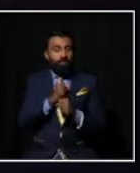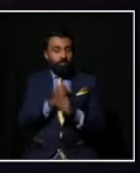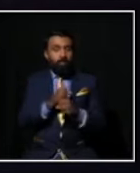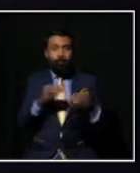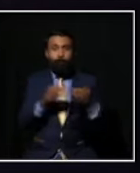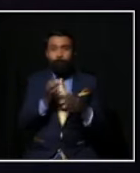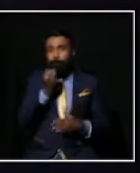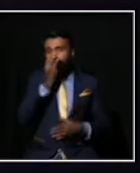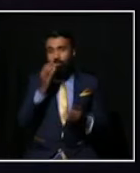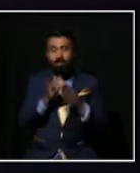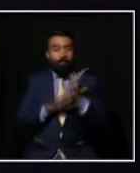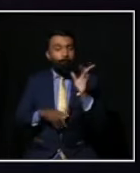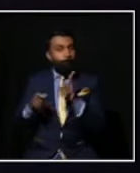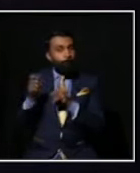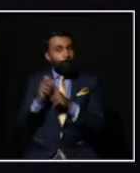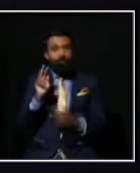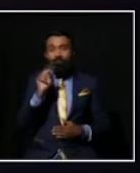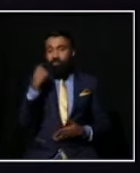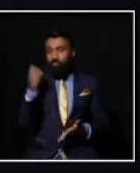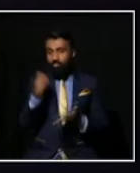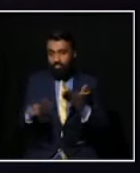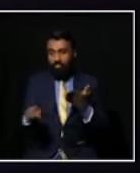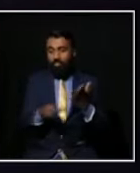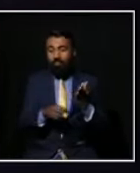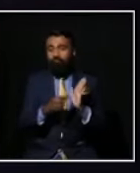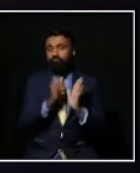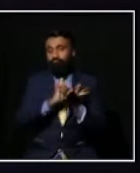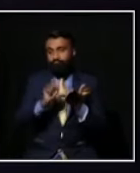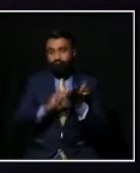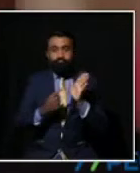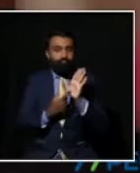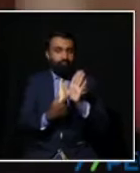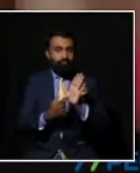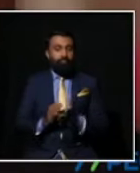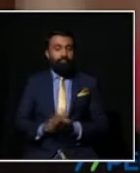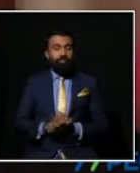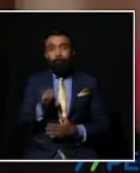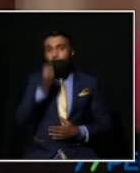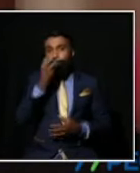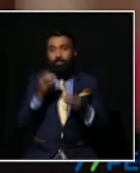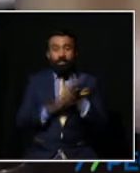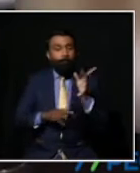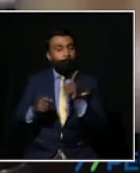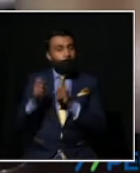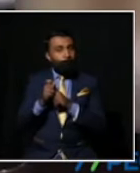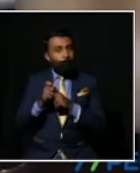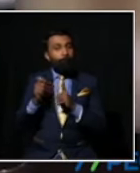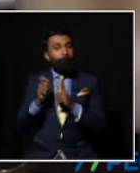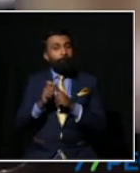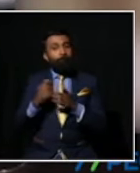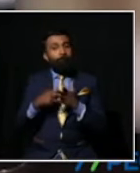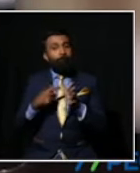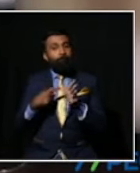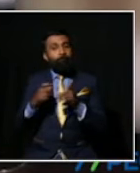පොදුජන පෙරමුණේ මන්ත්‍රීවරුන් 20 දෙනෙකුගේ අත්සනින් කළ ලිඛිත ඉල්ලීමකින්. පොදුජන පෙරමුණේ පාර්ලිමේන්තු මන්ත්‍රී ප්‍රදීප් උදුකොට මහතා